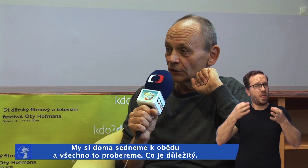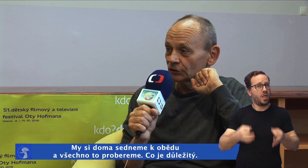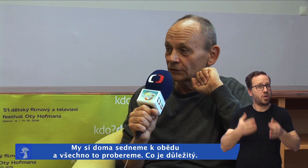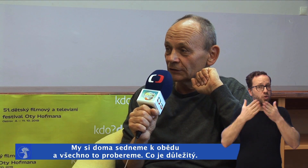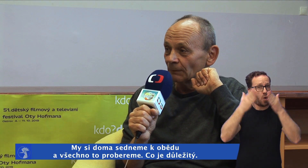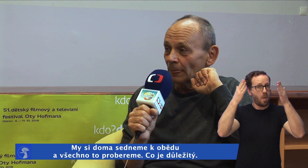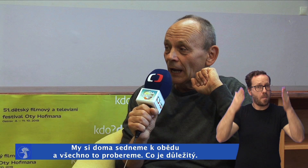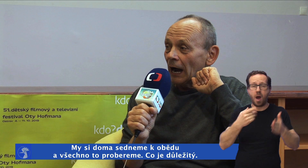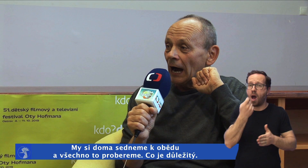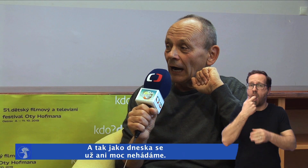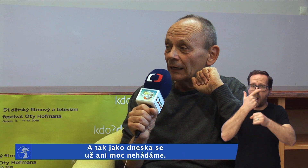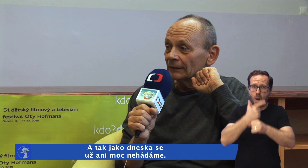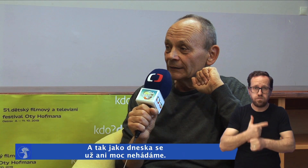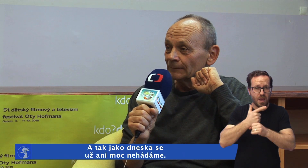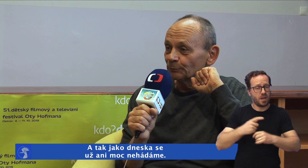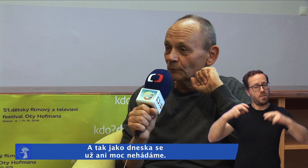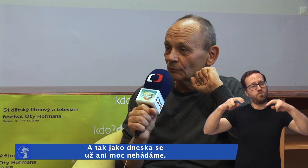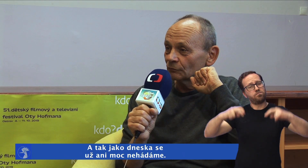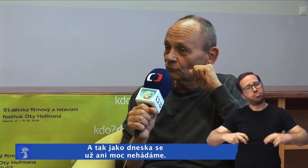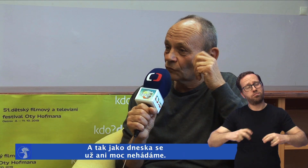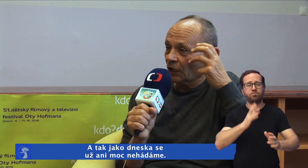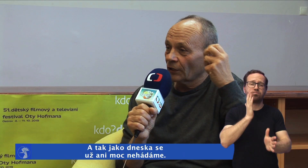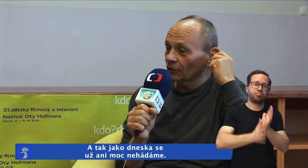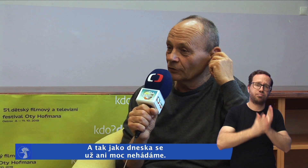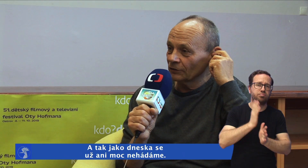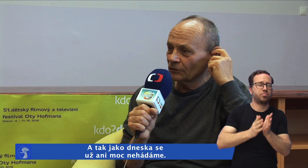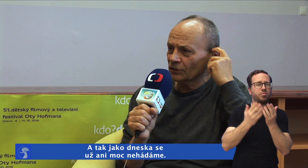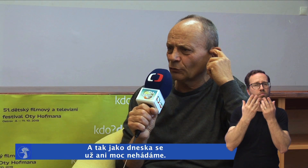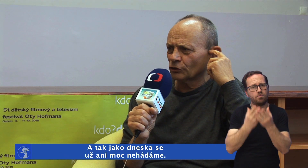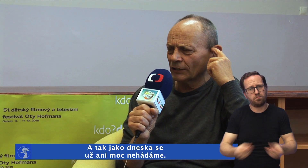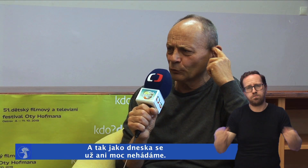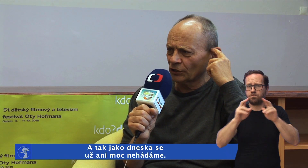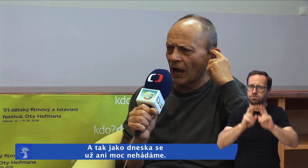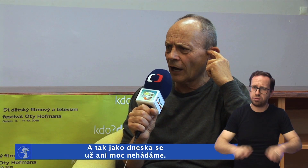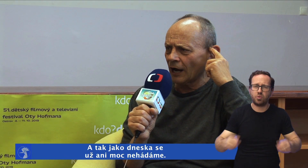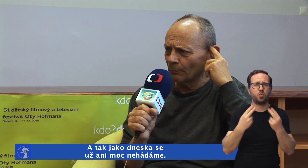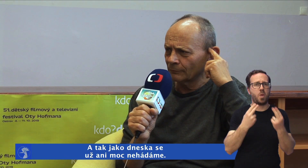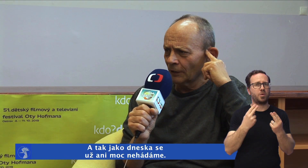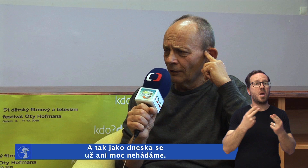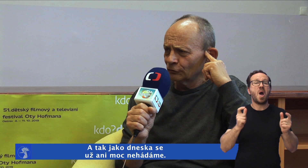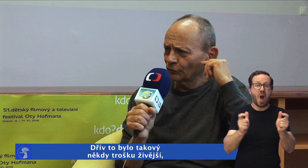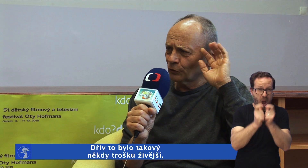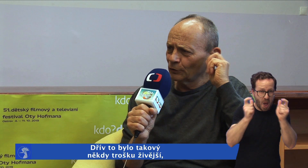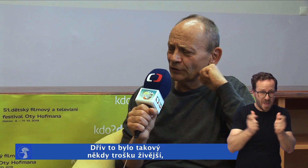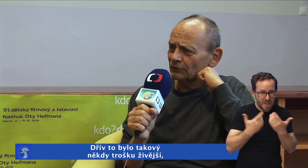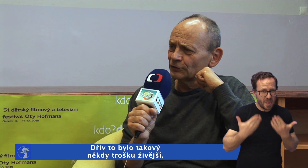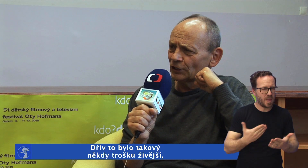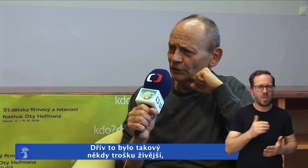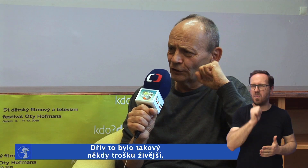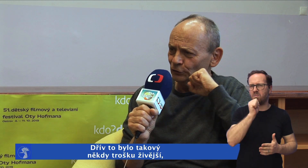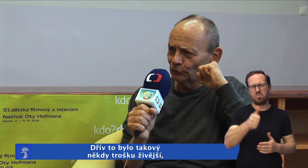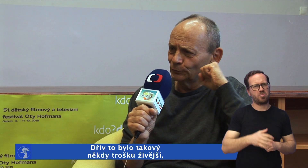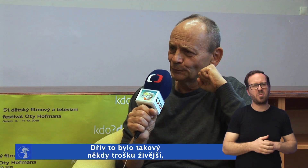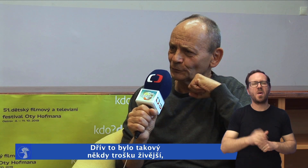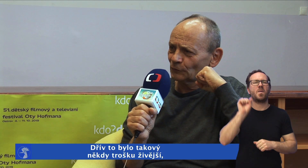je důležitý, a tak jako dneska už se ani moc nehádáme. Dřív to bylo takový